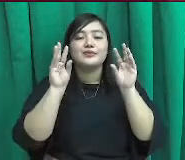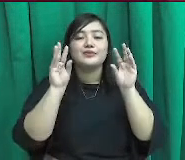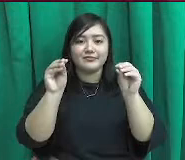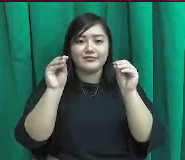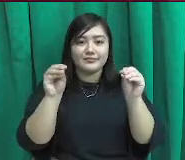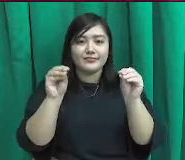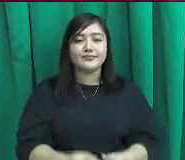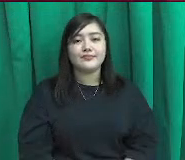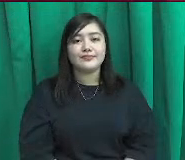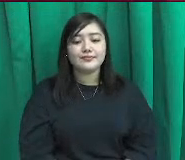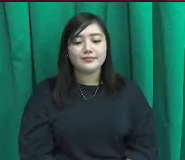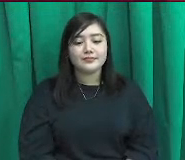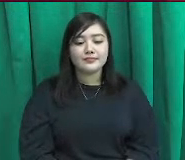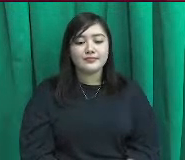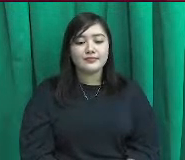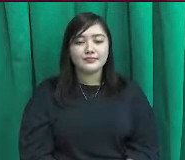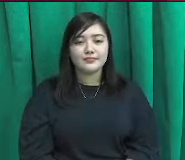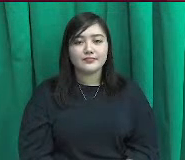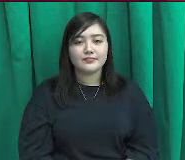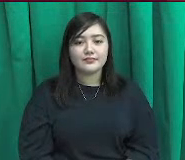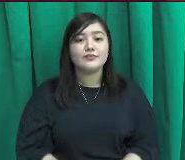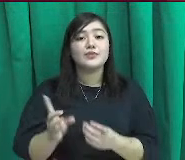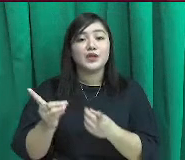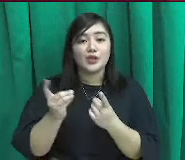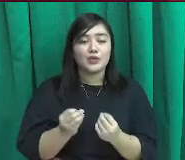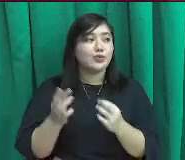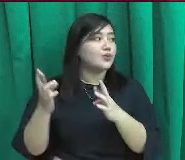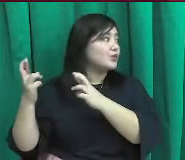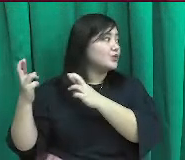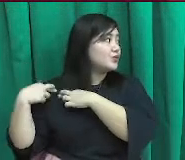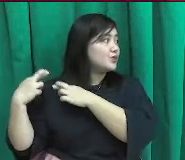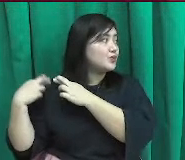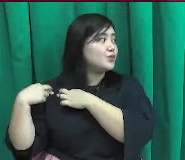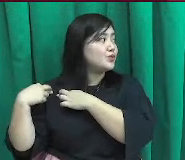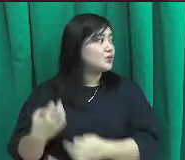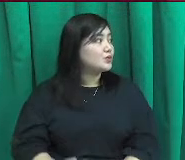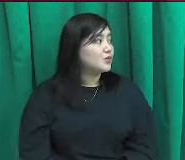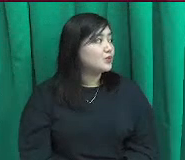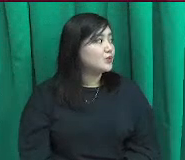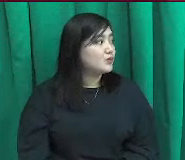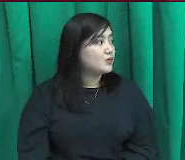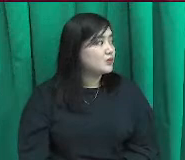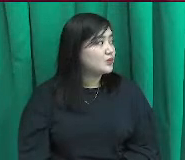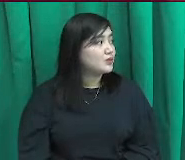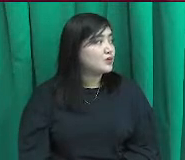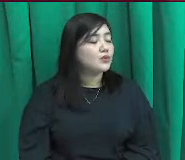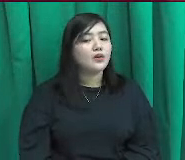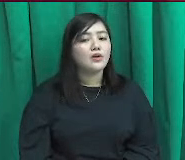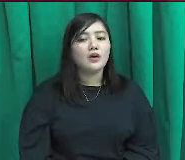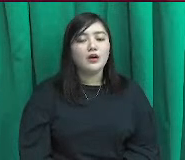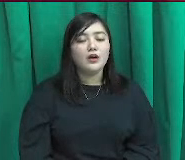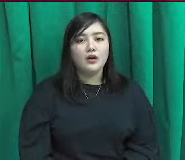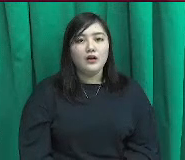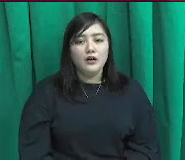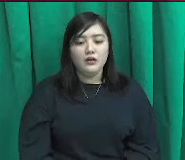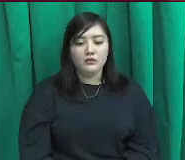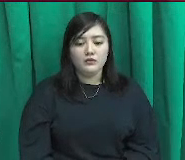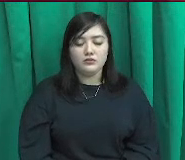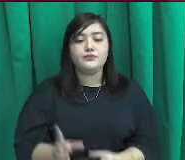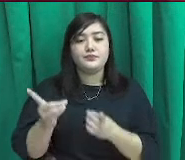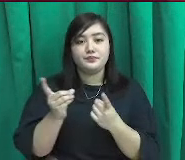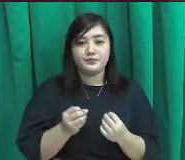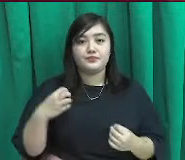Amen. Let's do our job. Let's just, sabi nga, ito, palasak na ito ninyo na siguro narinig. Yeah. Let's do our